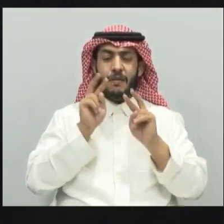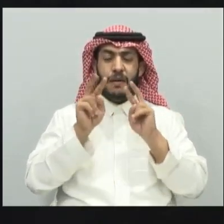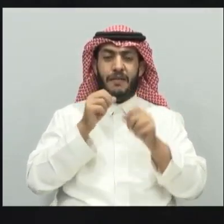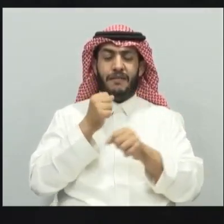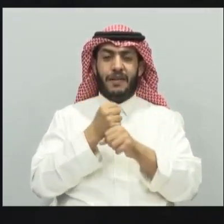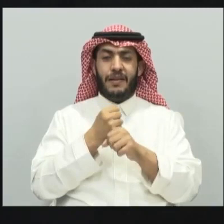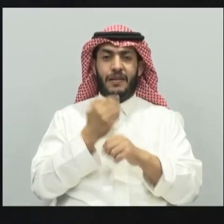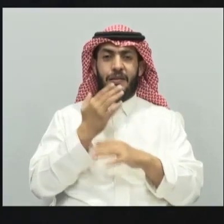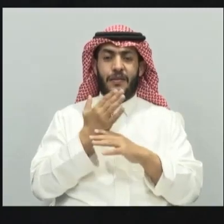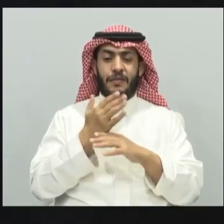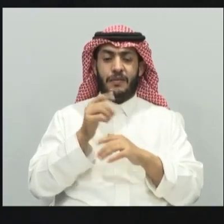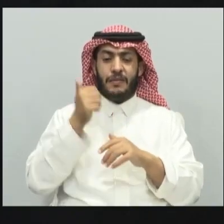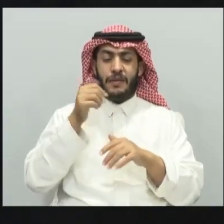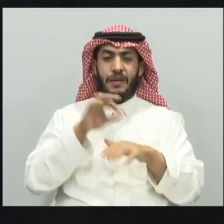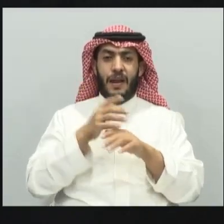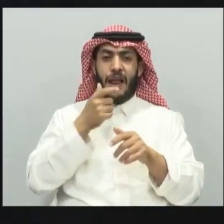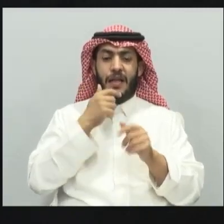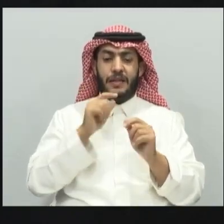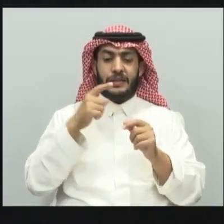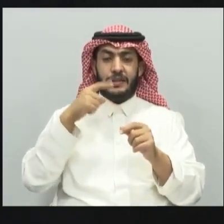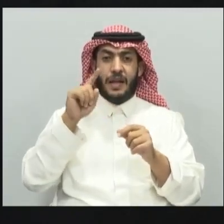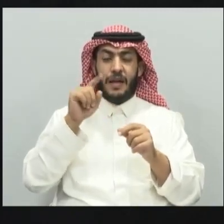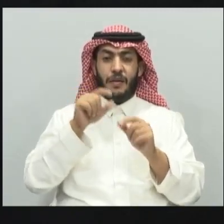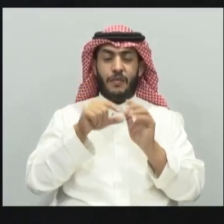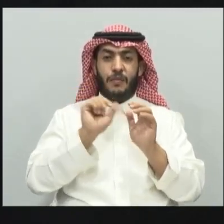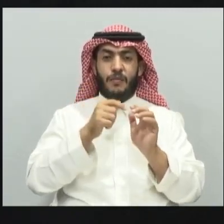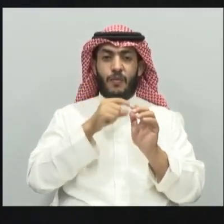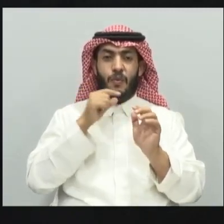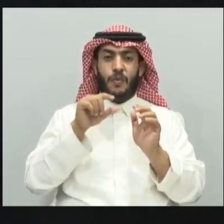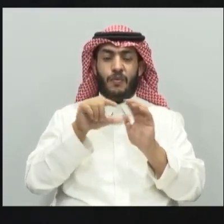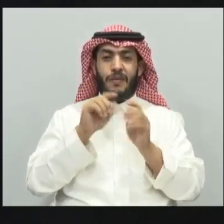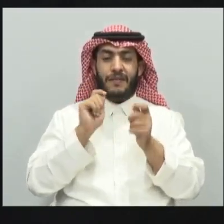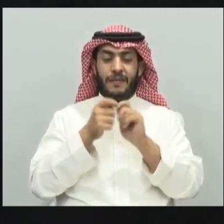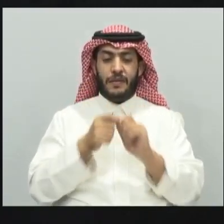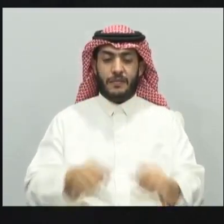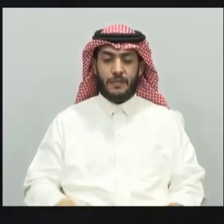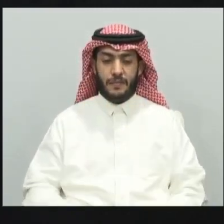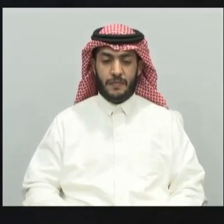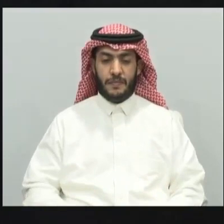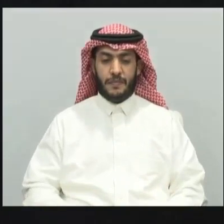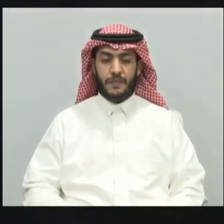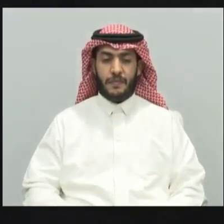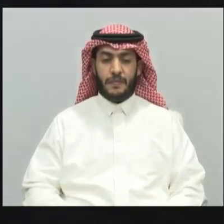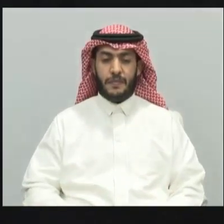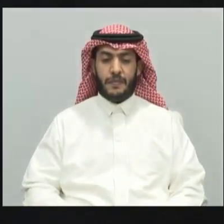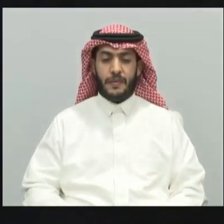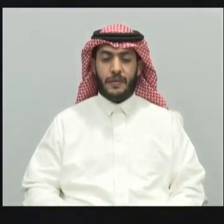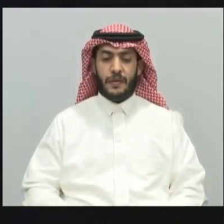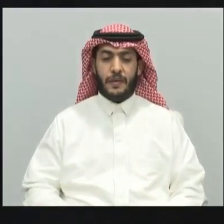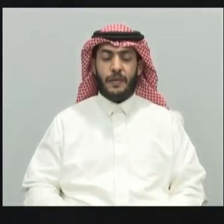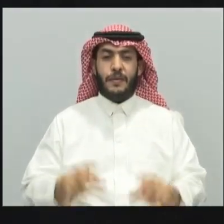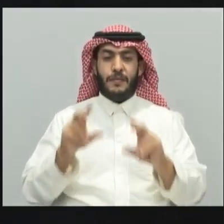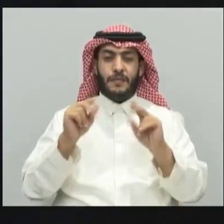الفعل حتى لا يلتبس الحديث الصحيح بالحديث الموضوع هنا